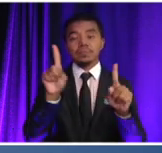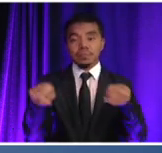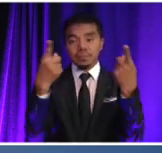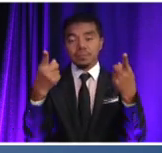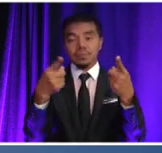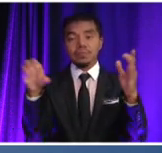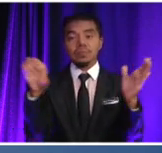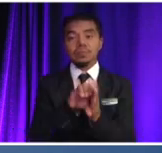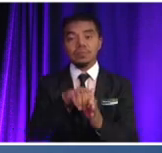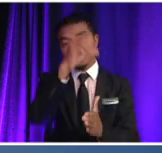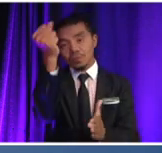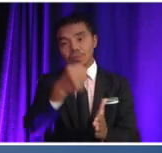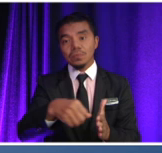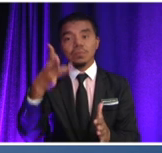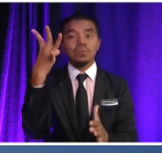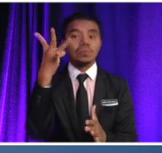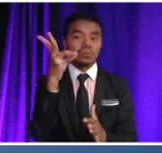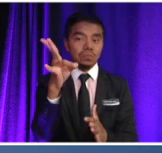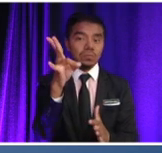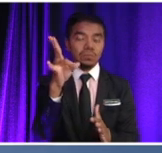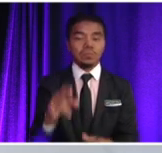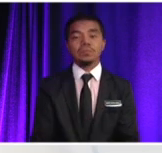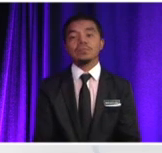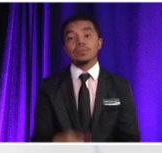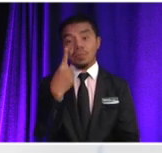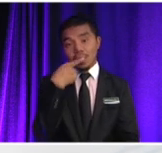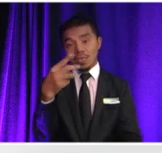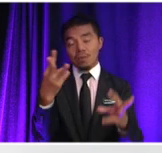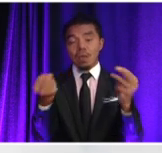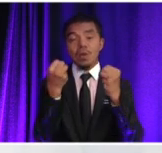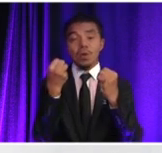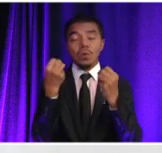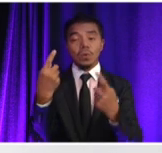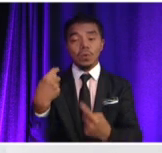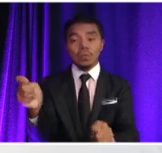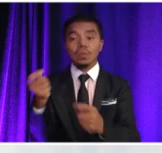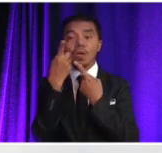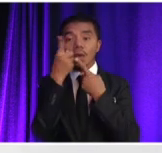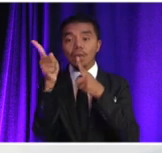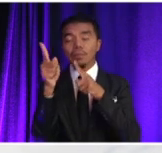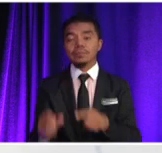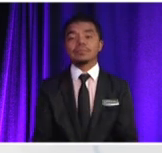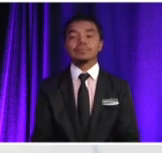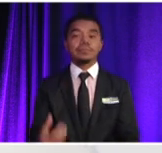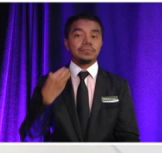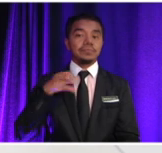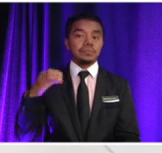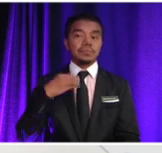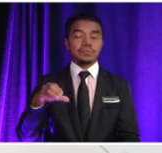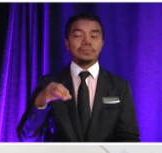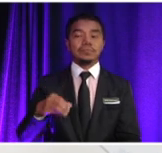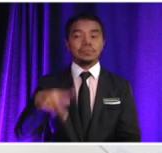Siapa yang boleh membantu Chingu untuk menjawab soal ini berkenaan dengan ciri-ciri produk